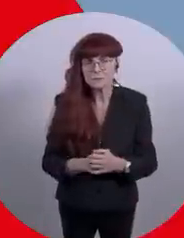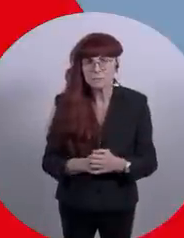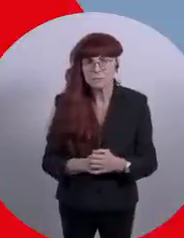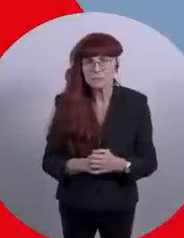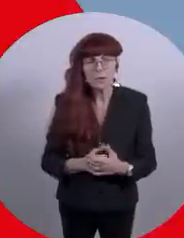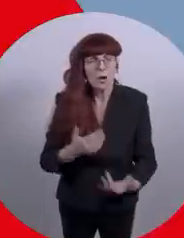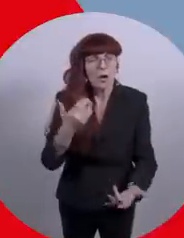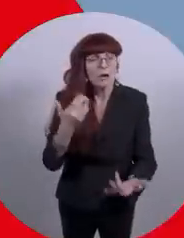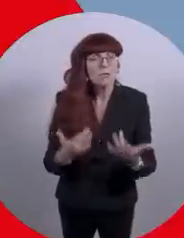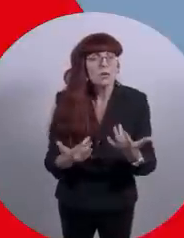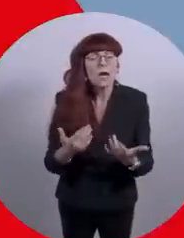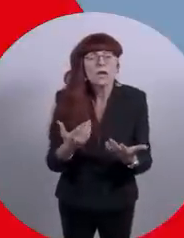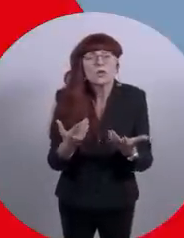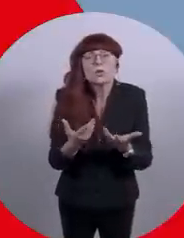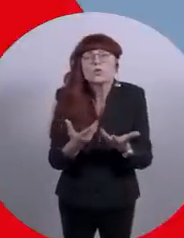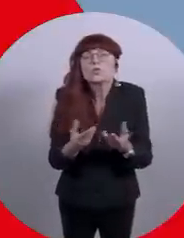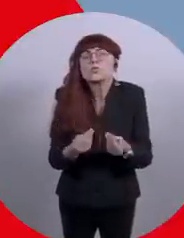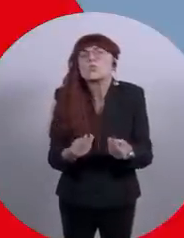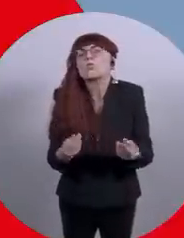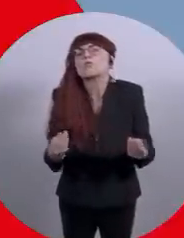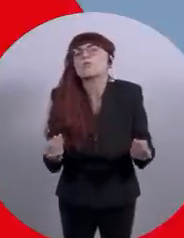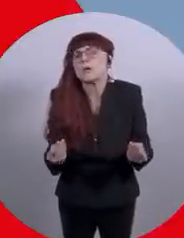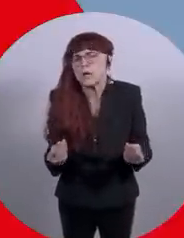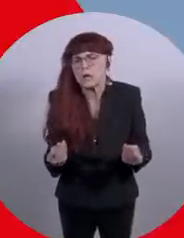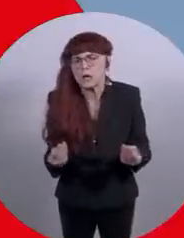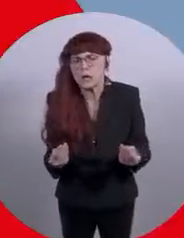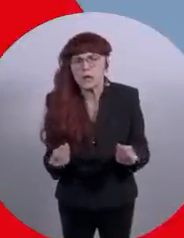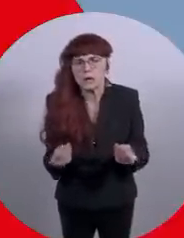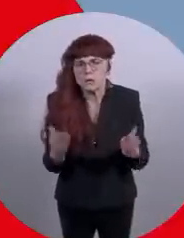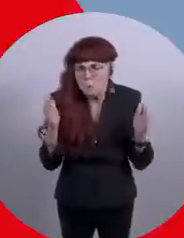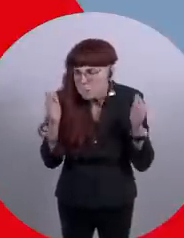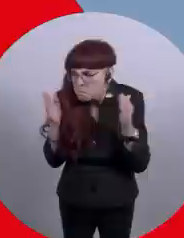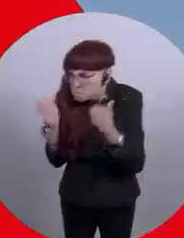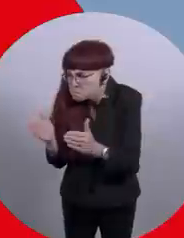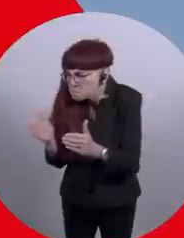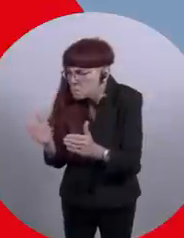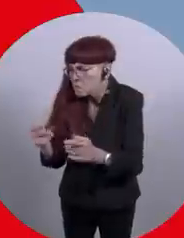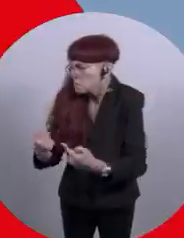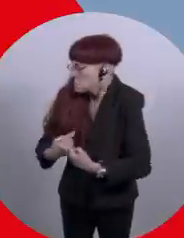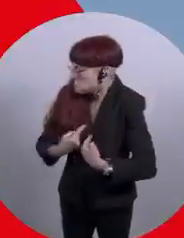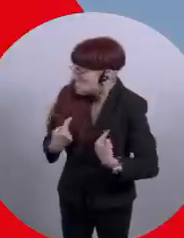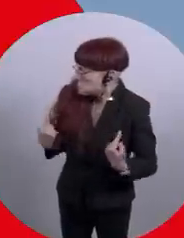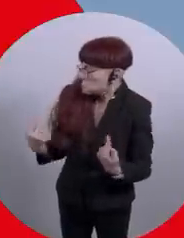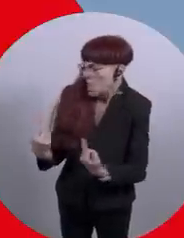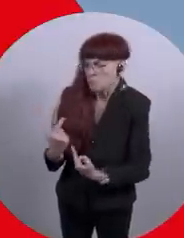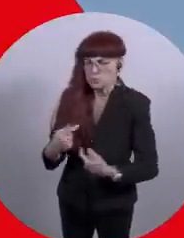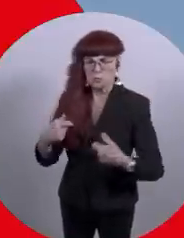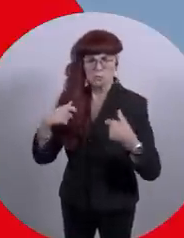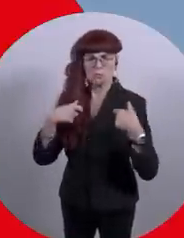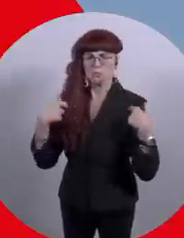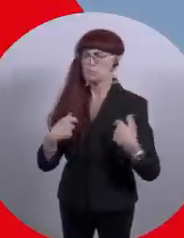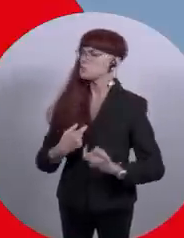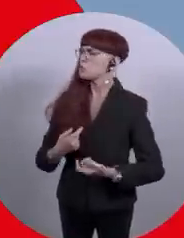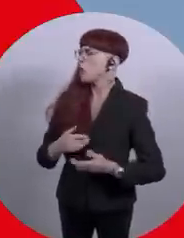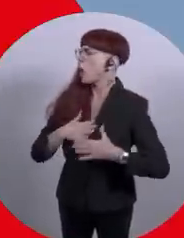so sehr darauf geachtet wie geht's uns als Funktionäre